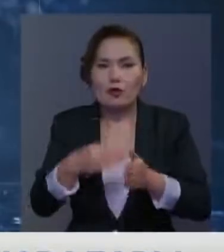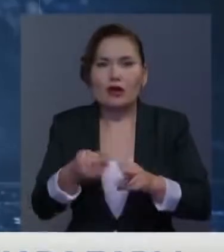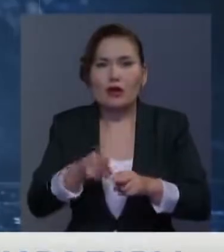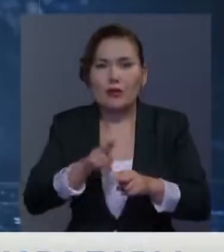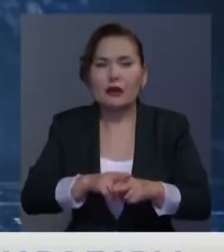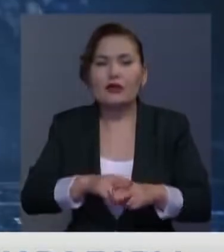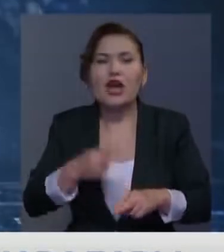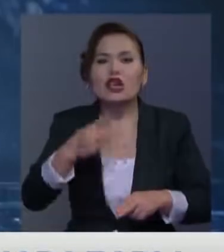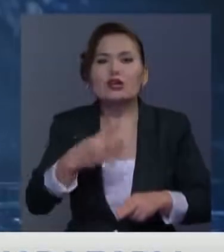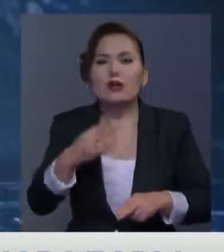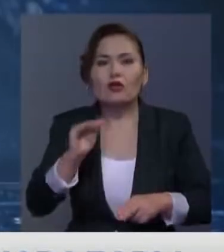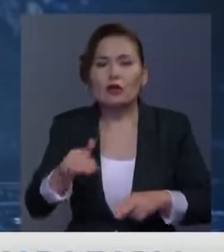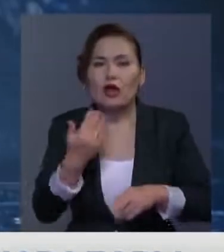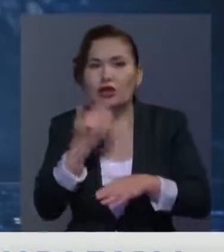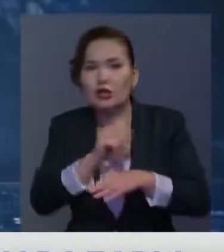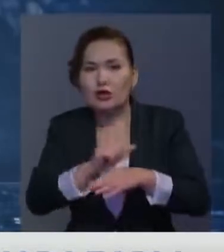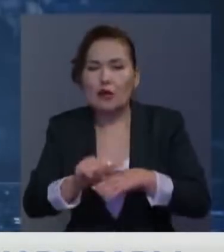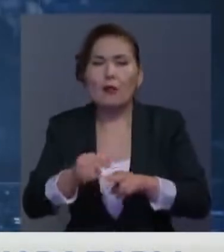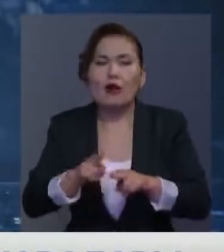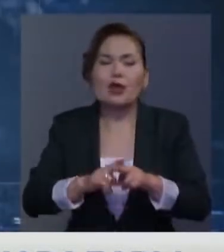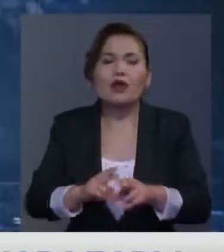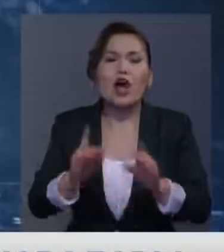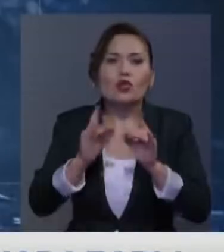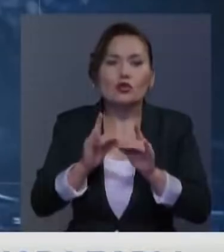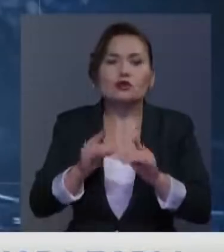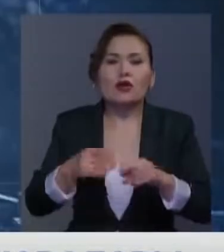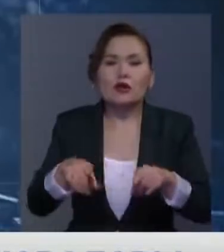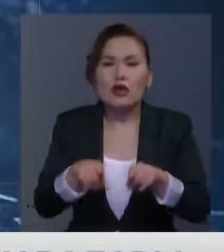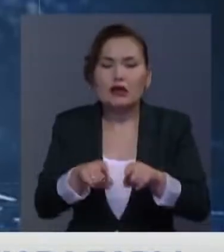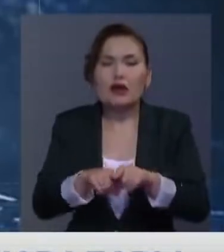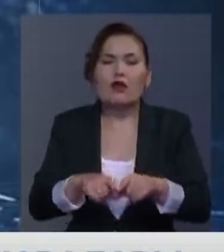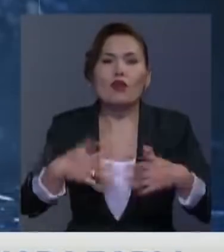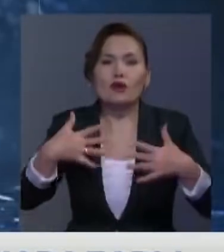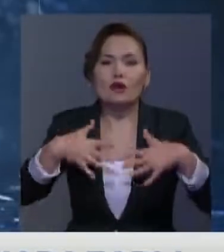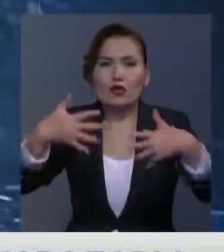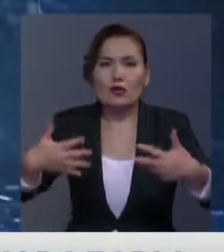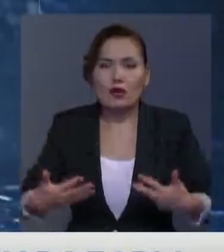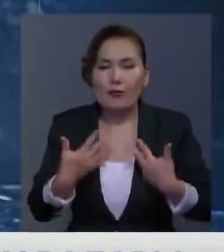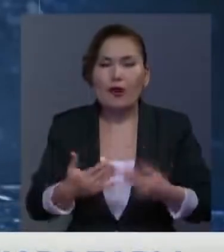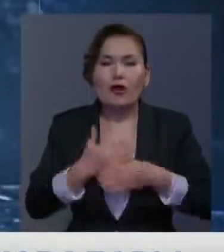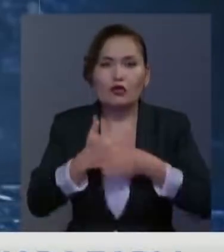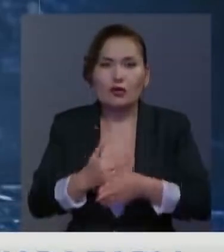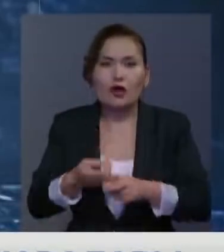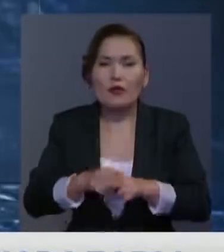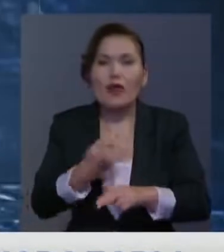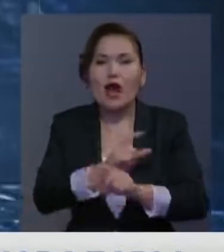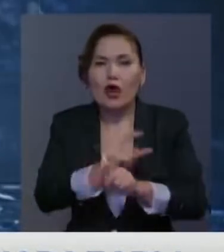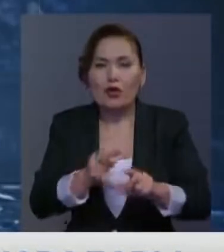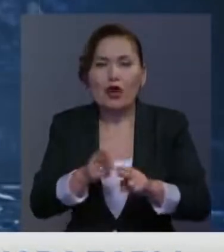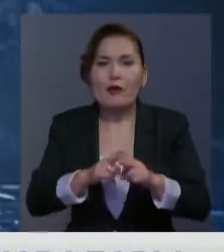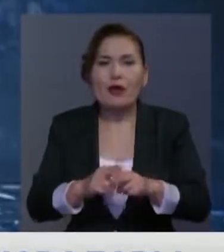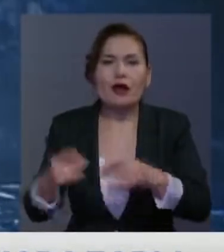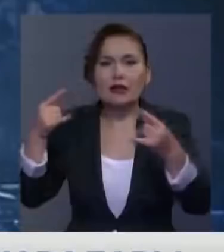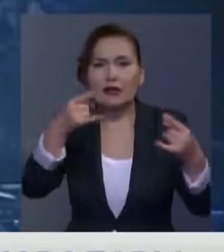өнім, 24 мыңға жуық төсек орын оттегімен жабдықталды. Мамандар Қазанға дейін аудандық ауруханаларға түгелдей цифрлық